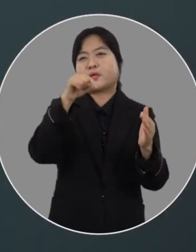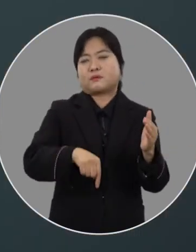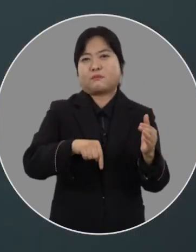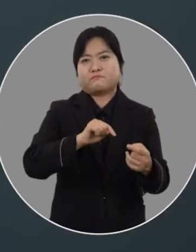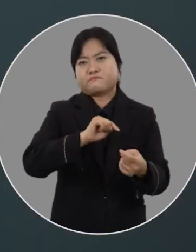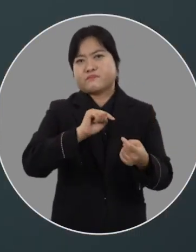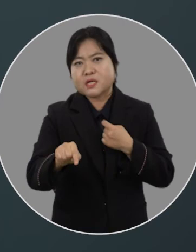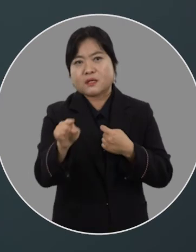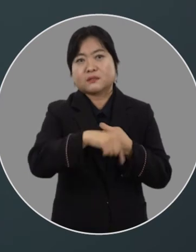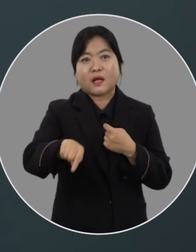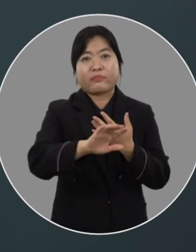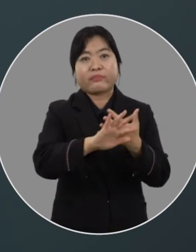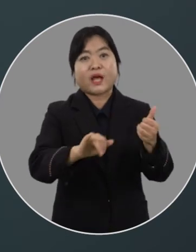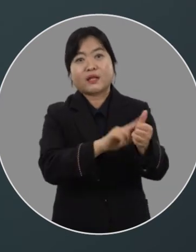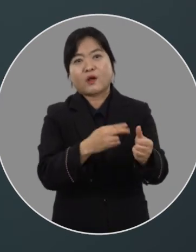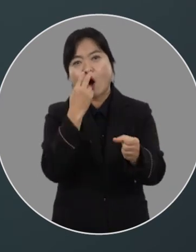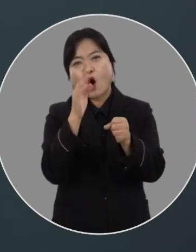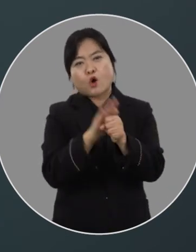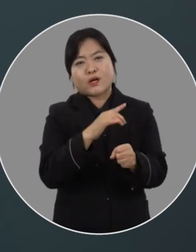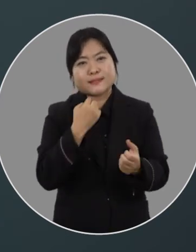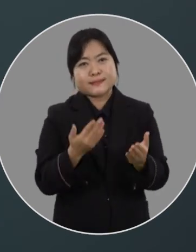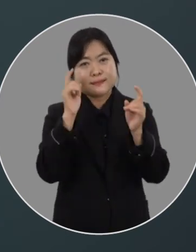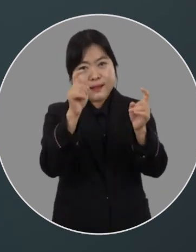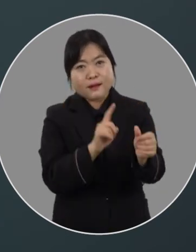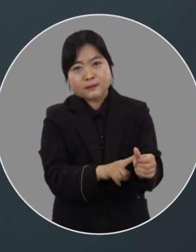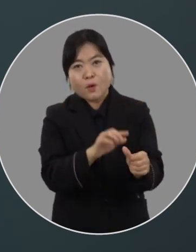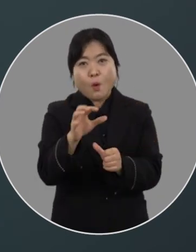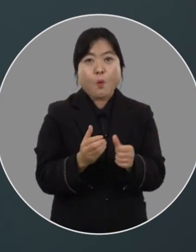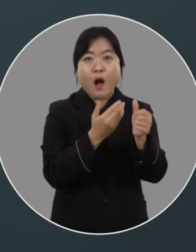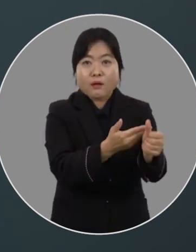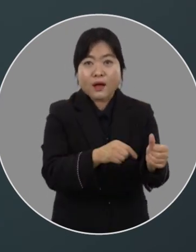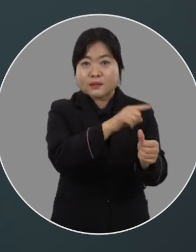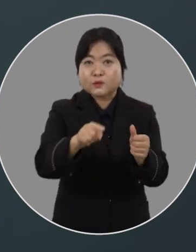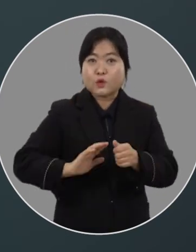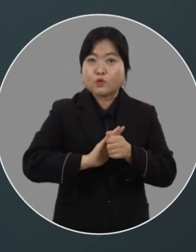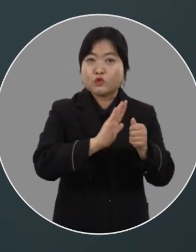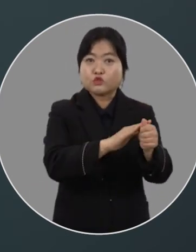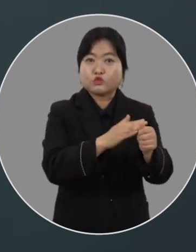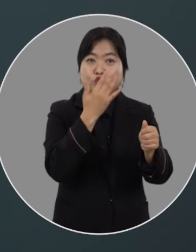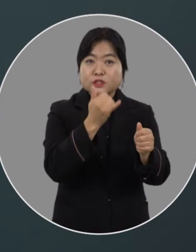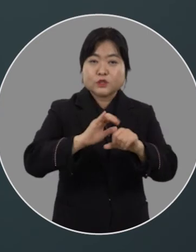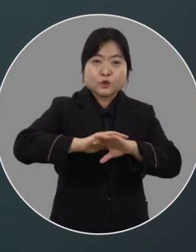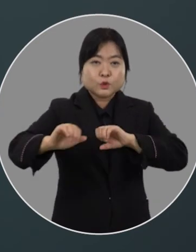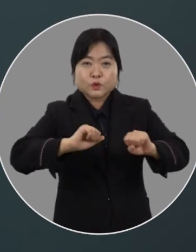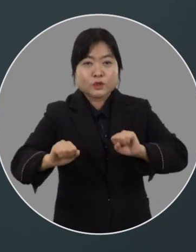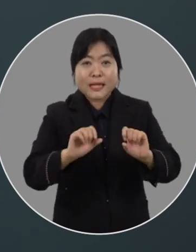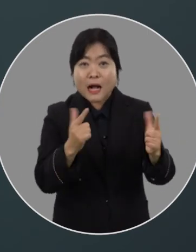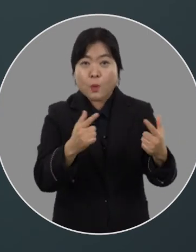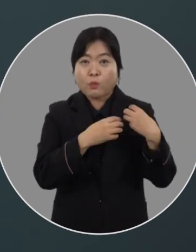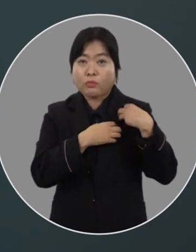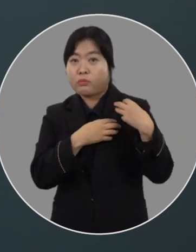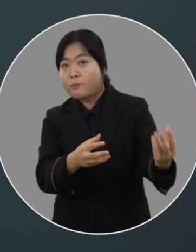속에서 자칫 이러한 타인들의 억울한 희생양들을 보호하거나 그들을 도와줄 수 있는 조처를 취하지